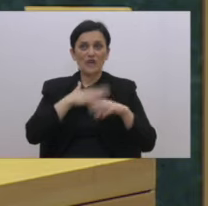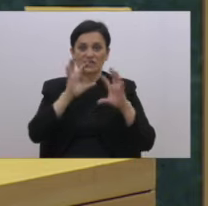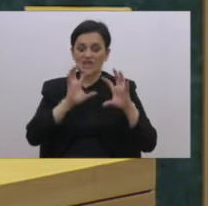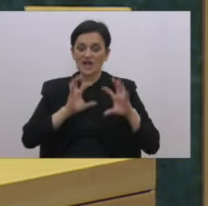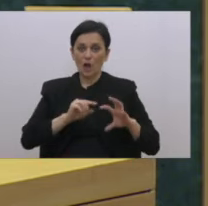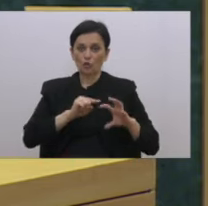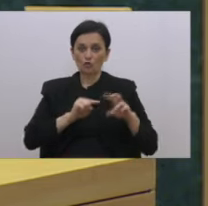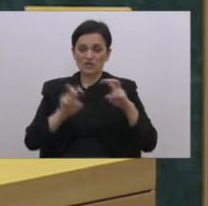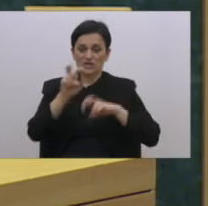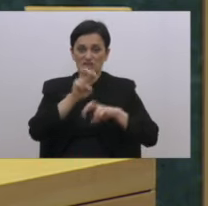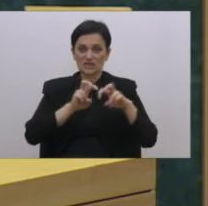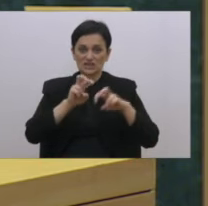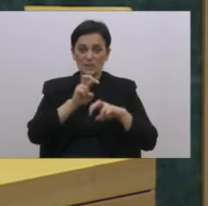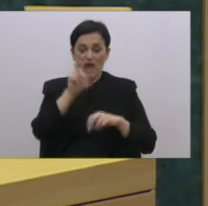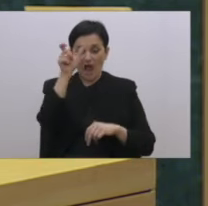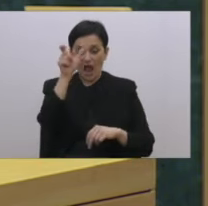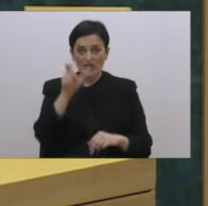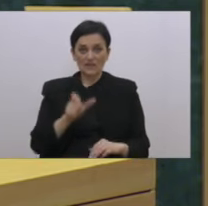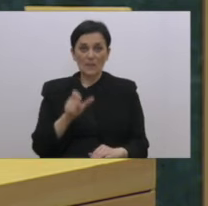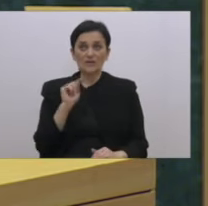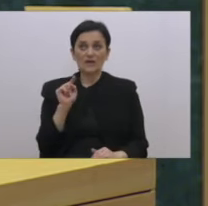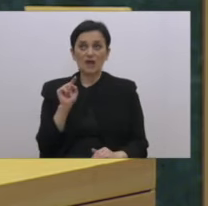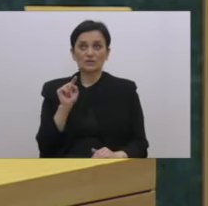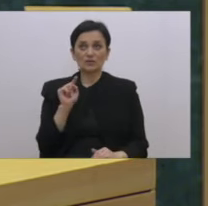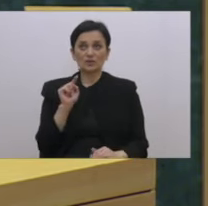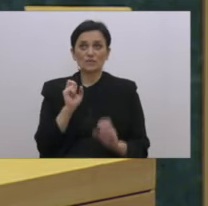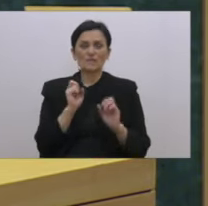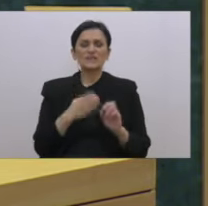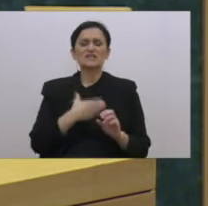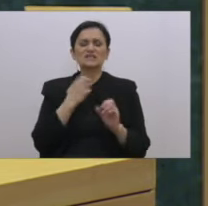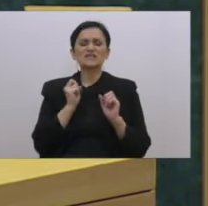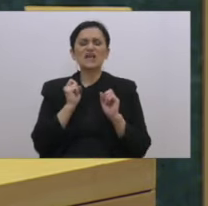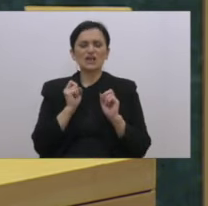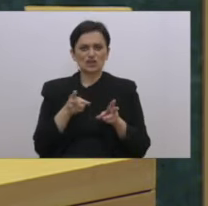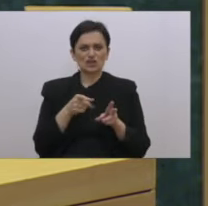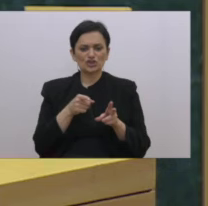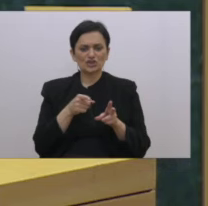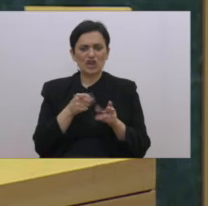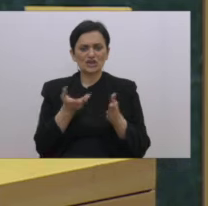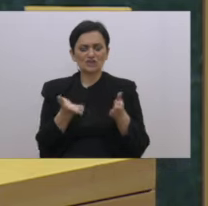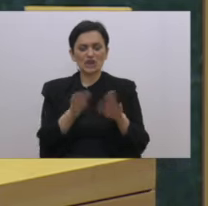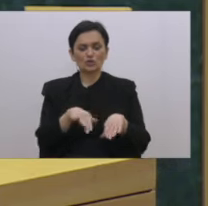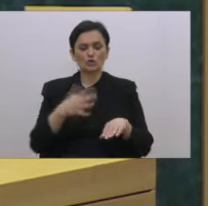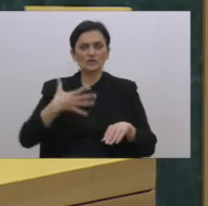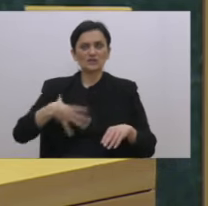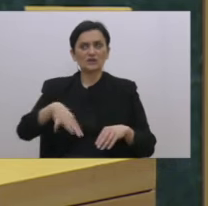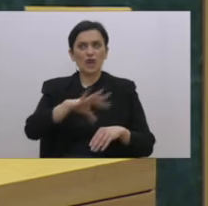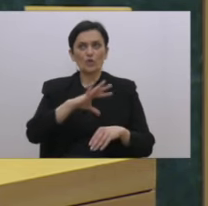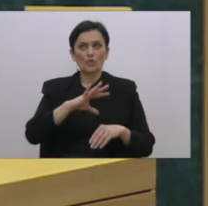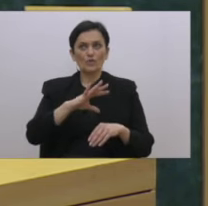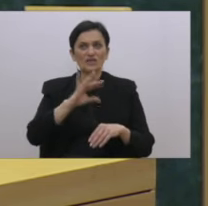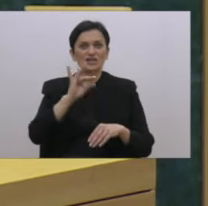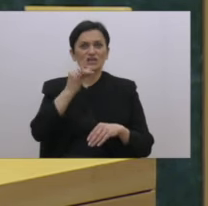კანონმდებლობით. Ადამიანი, რომელმაც საშინელი კვალი დატოვა საქართველოს